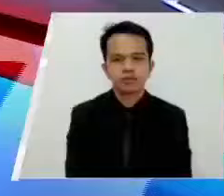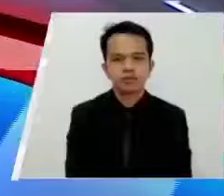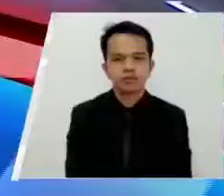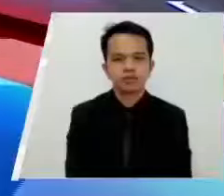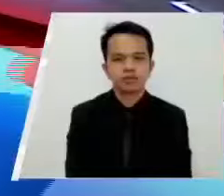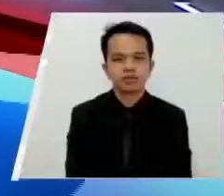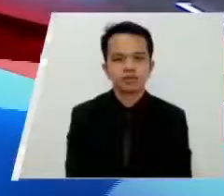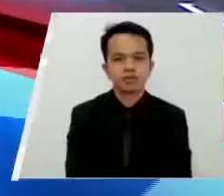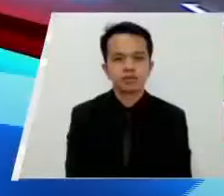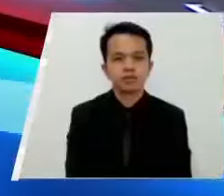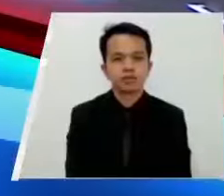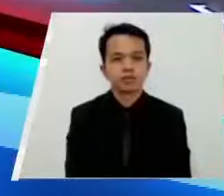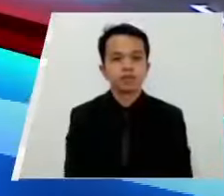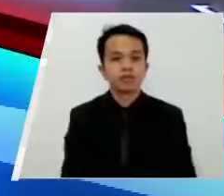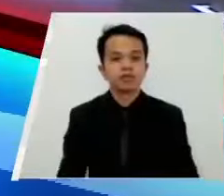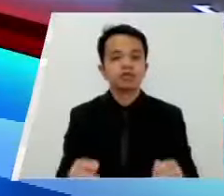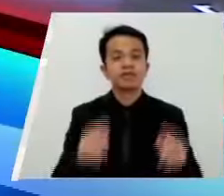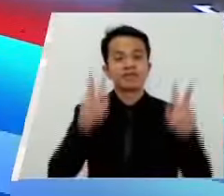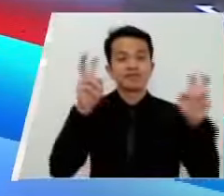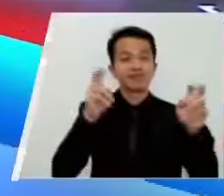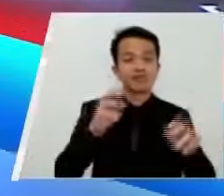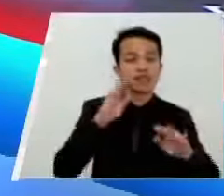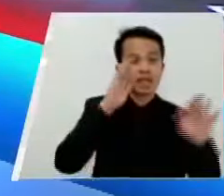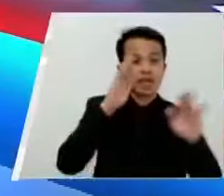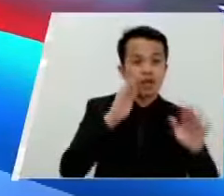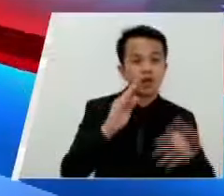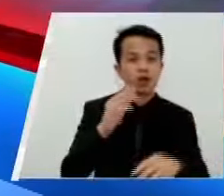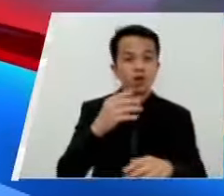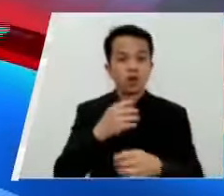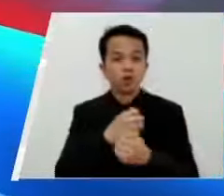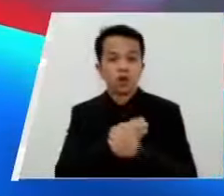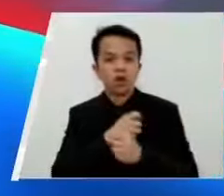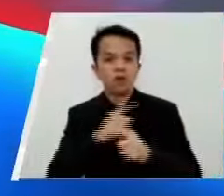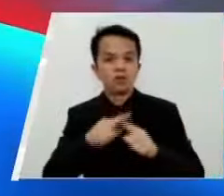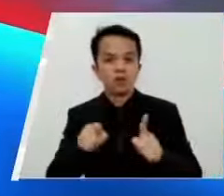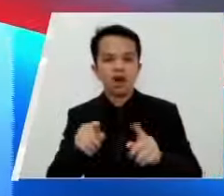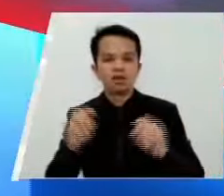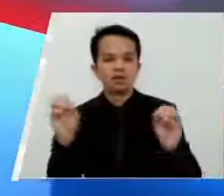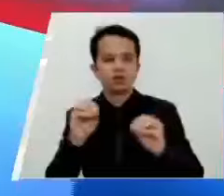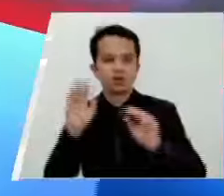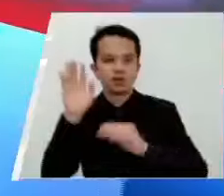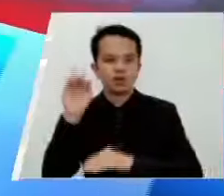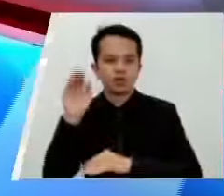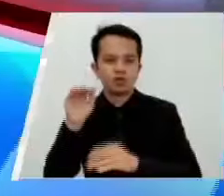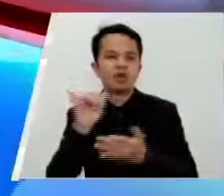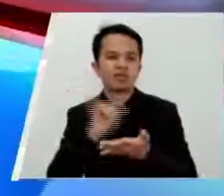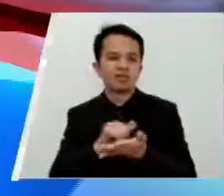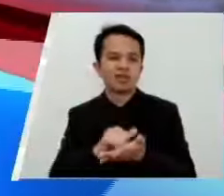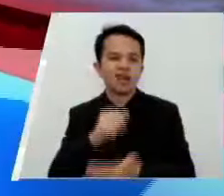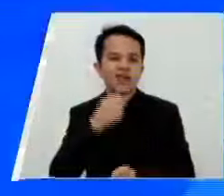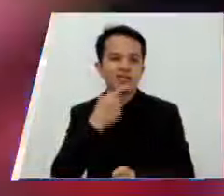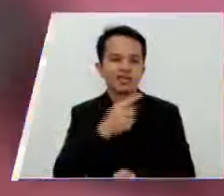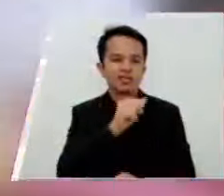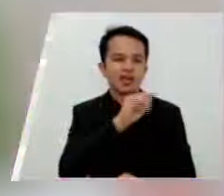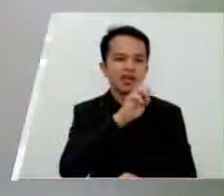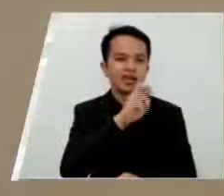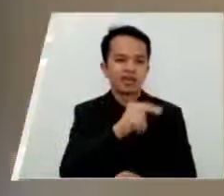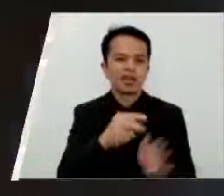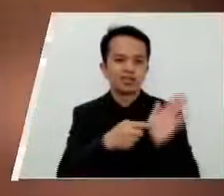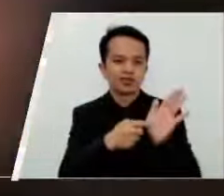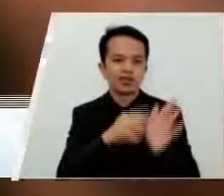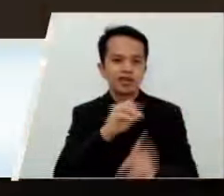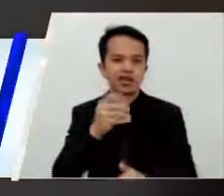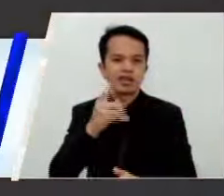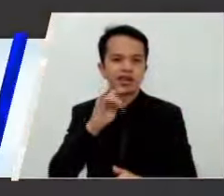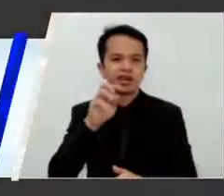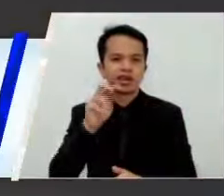Hello, love, but no goodbyes. Sa kilig, ang fans ni Alden Richards at Kathryn Bernardo. Kasunod yan ang